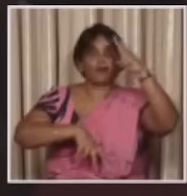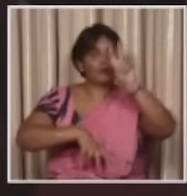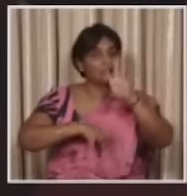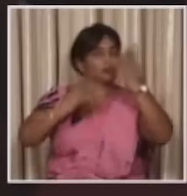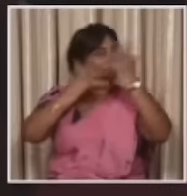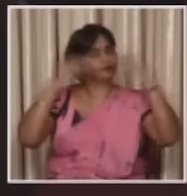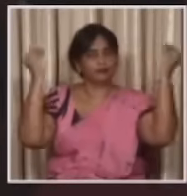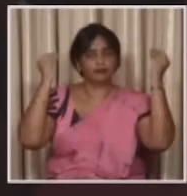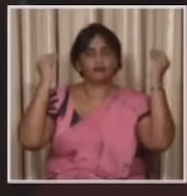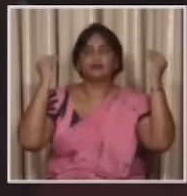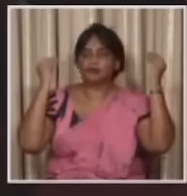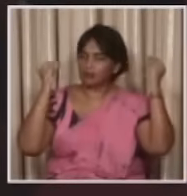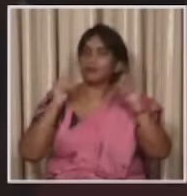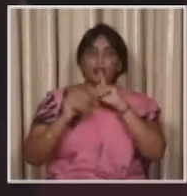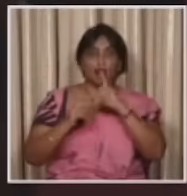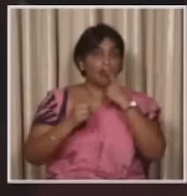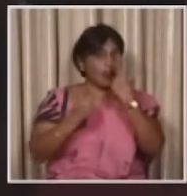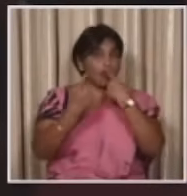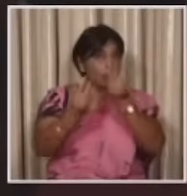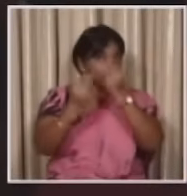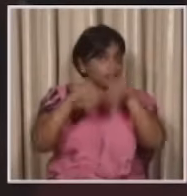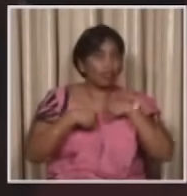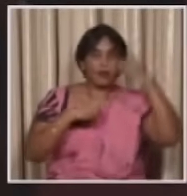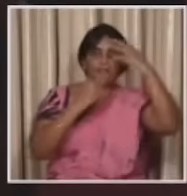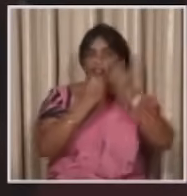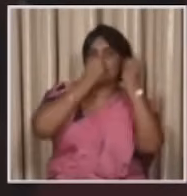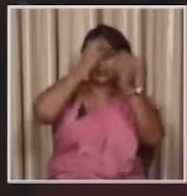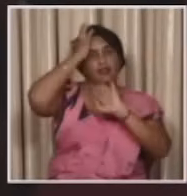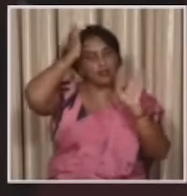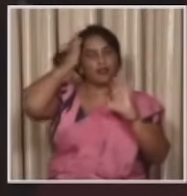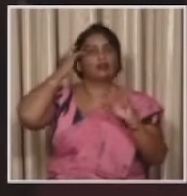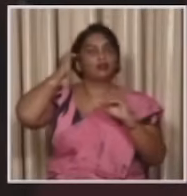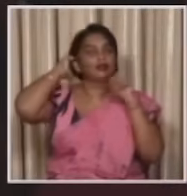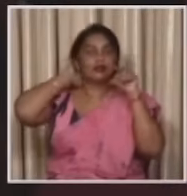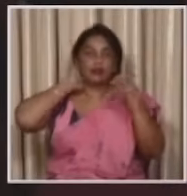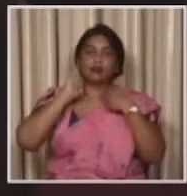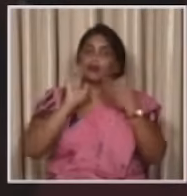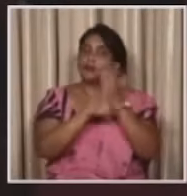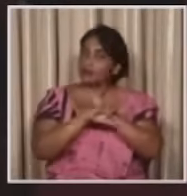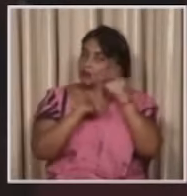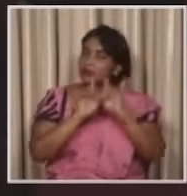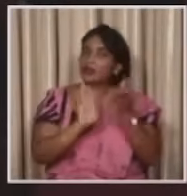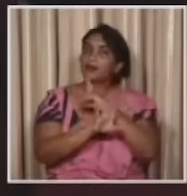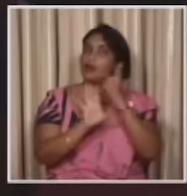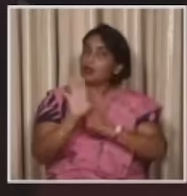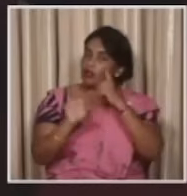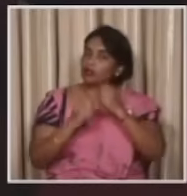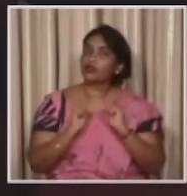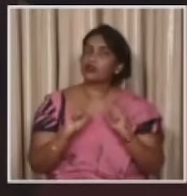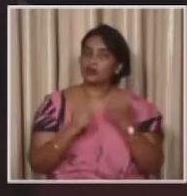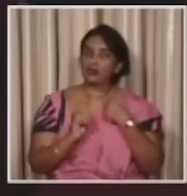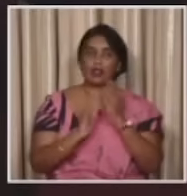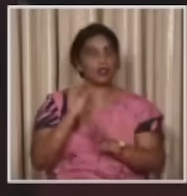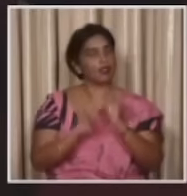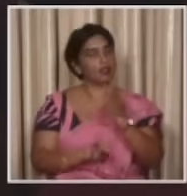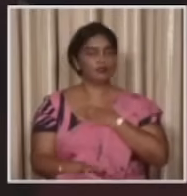කරා. කරලා කිව්වා තමන්ගේ ඉල්ලීම් නැත්තම් ආයේ විදුලිය දෙන්නේ නැහැ කියලා කිව්වා. ගරු කතානායකතුමනේ, පහුගිය කාලෙත් පහුගිය අවුරුද්ද මේක උත්සාහ කරා.